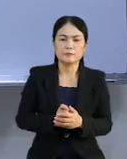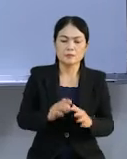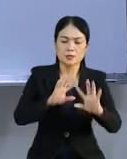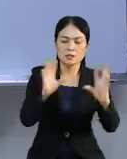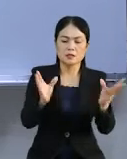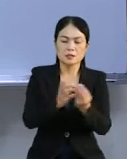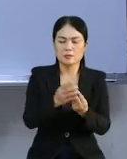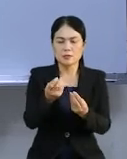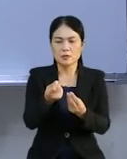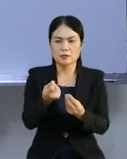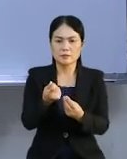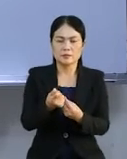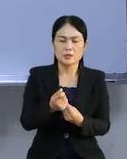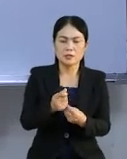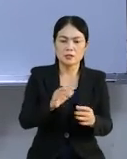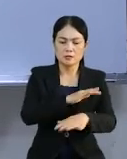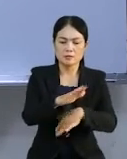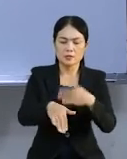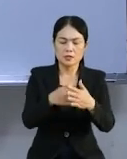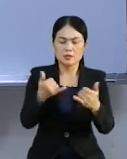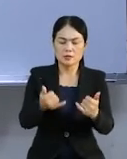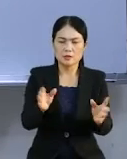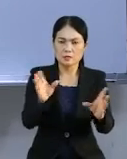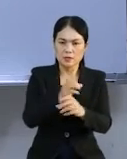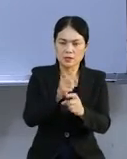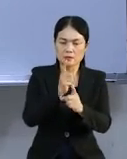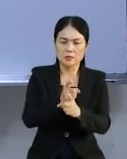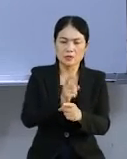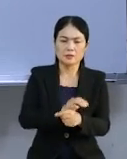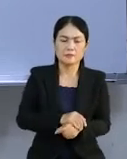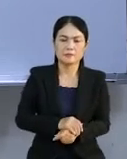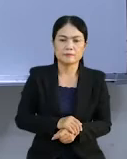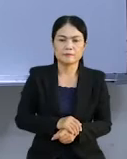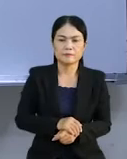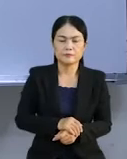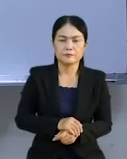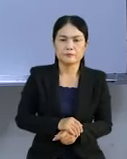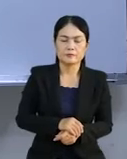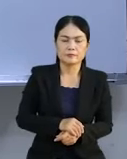sợ rộp tật prạ chàng ọt ní bàn trầm trời